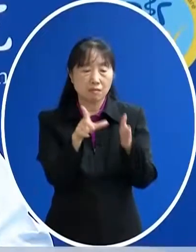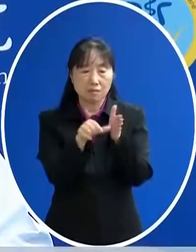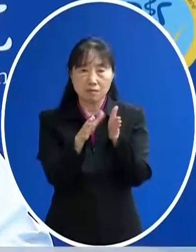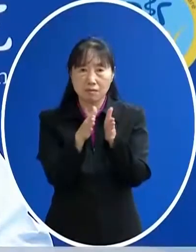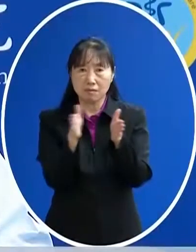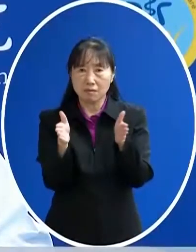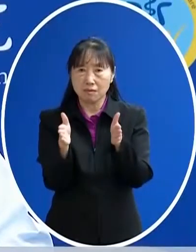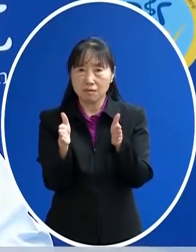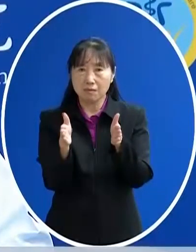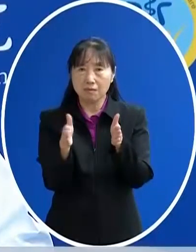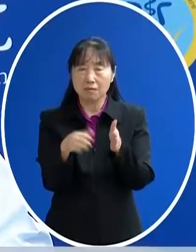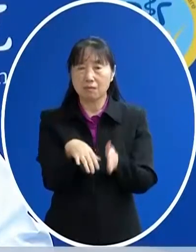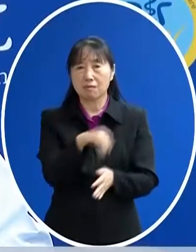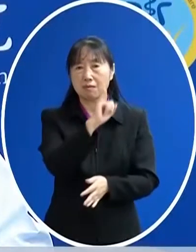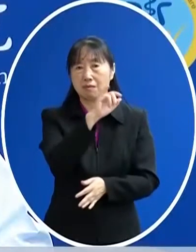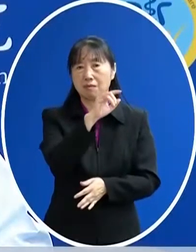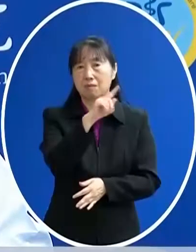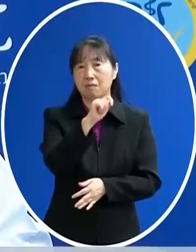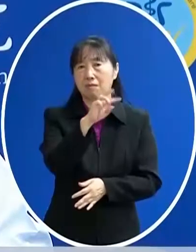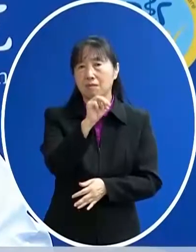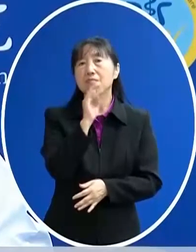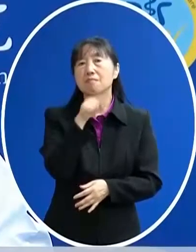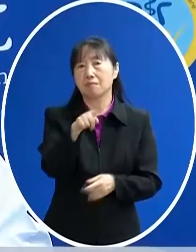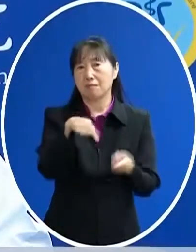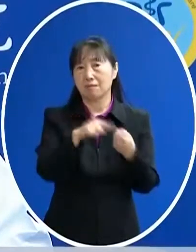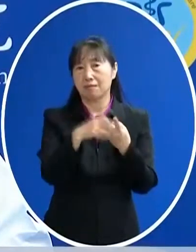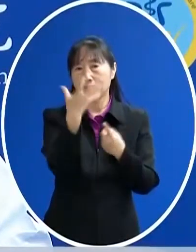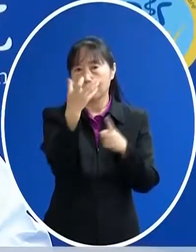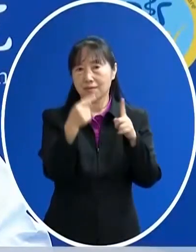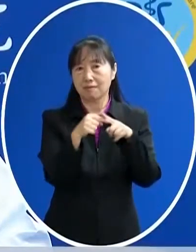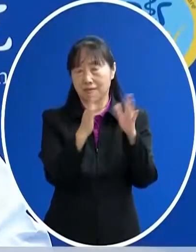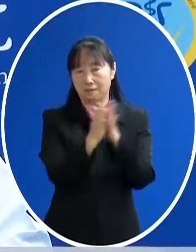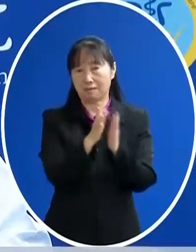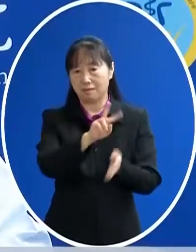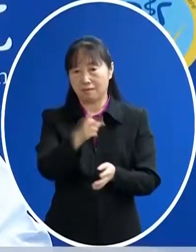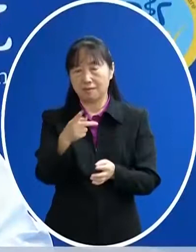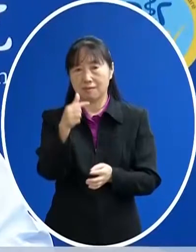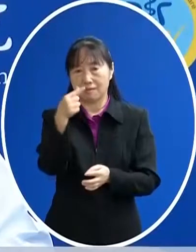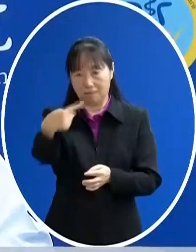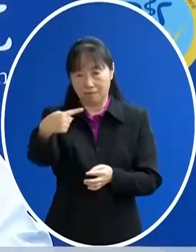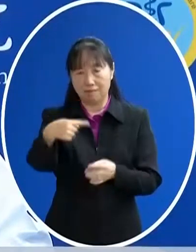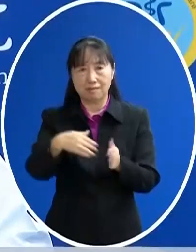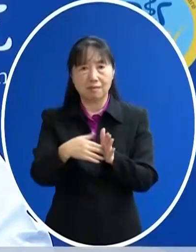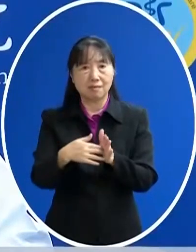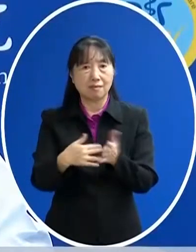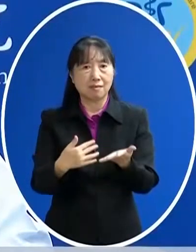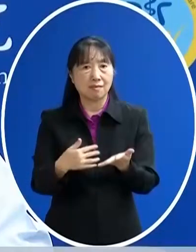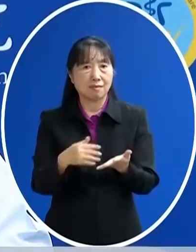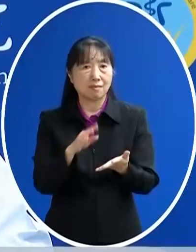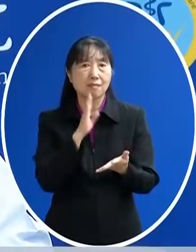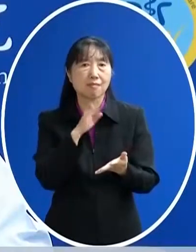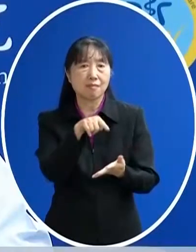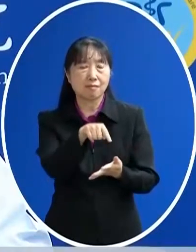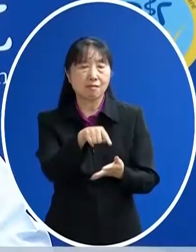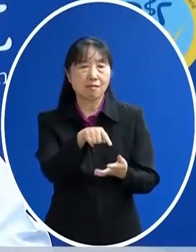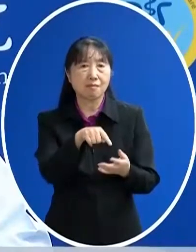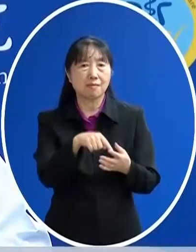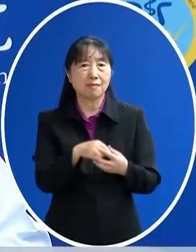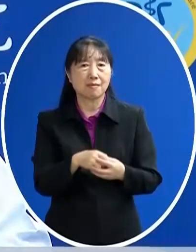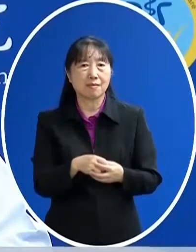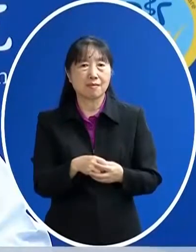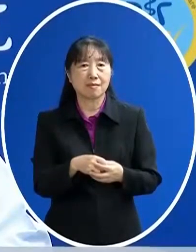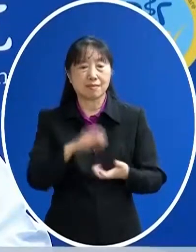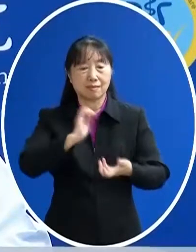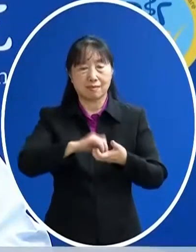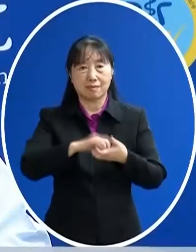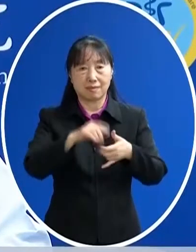间 ，IgM 大概都大部分人都应该会变成阴性的了哈。这个当然